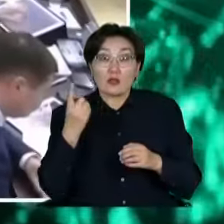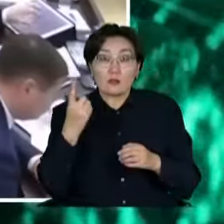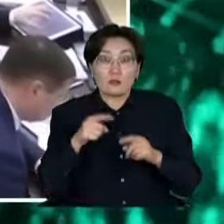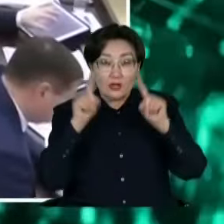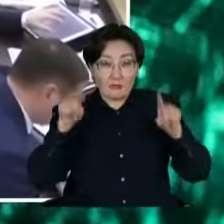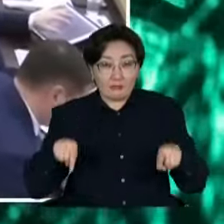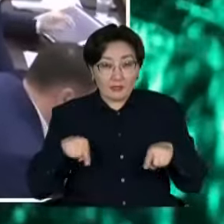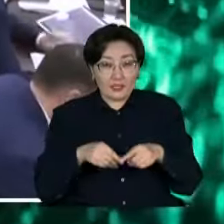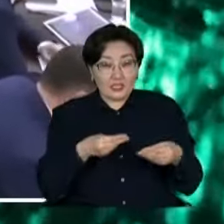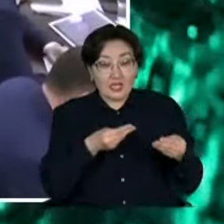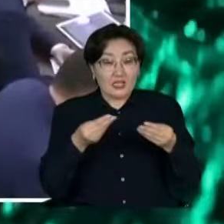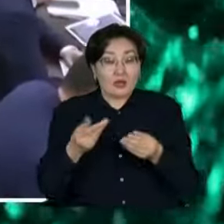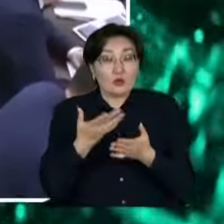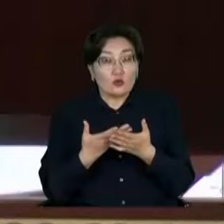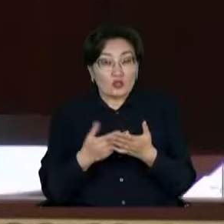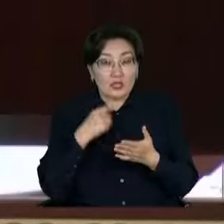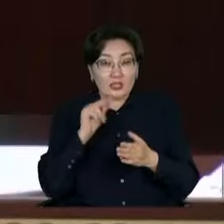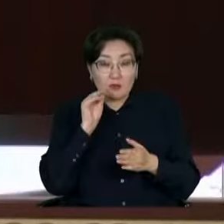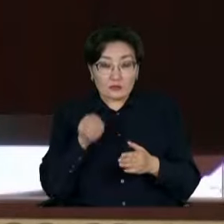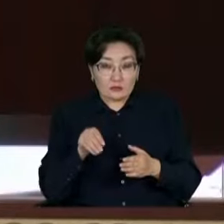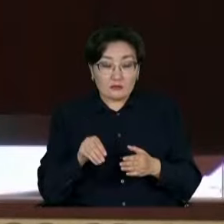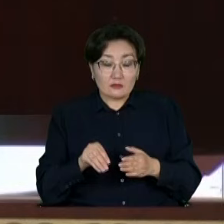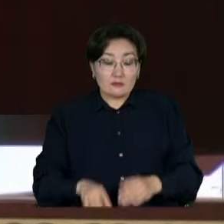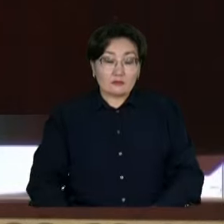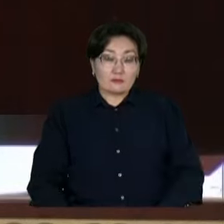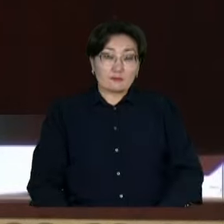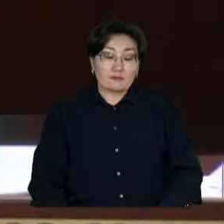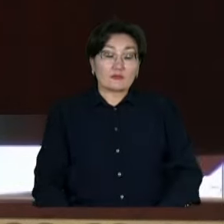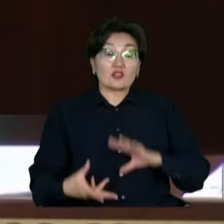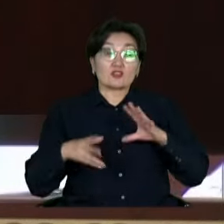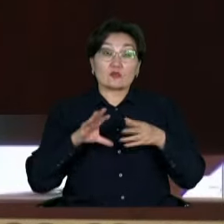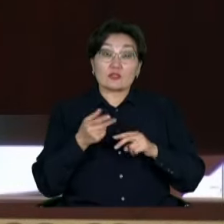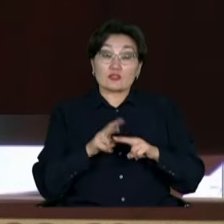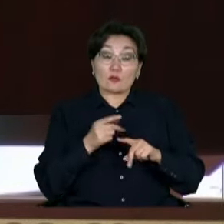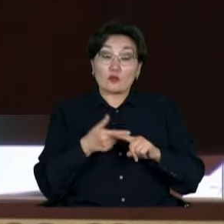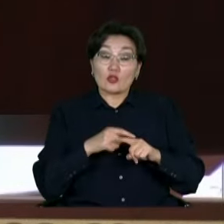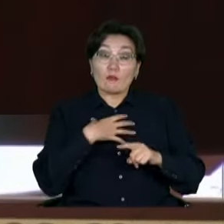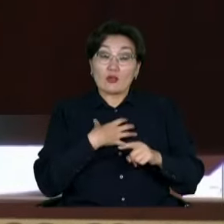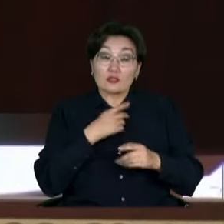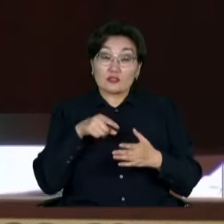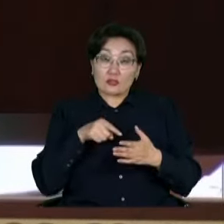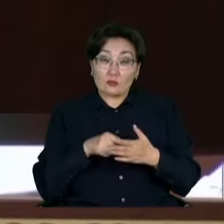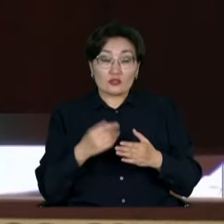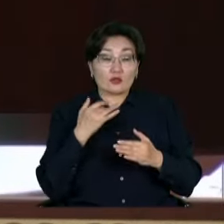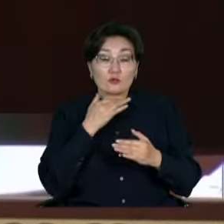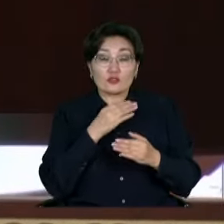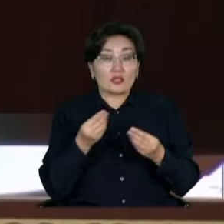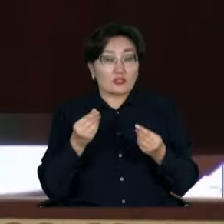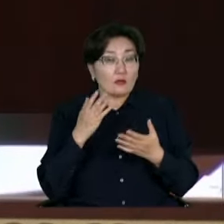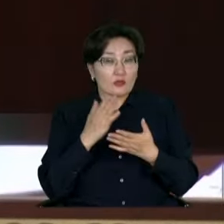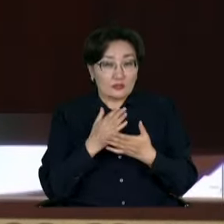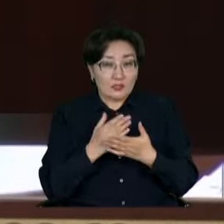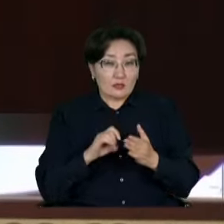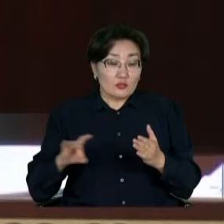парақпен келетінін де сынға алды Мәулен Әшімбаев. В целом вопрос-то... Жалпы бұл өте маңызды мәселе. Онда үлкен қаражат жатыр. Біз